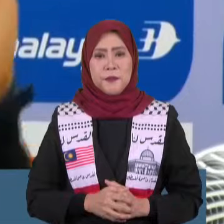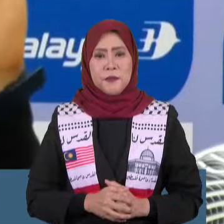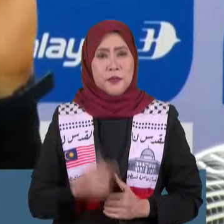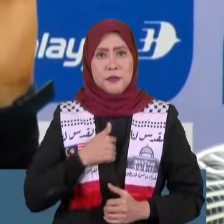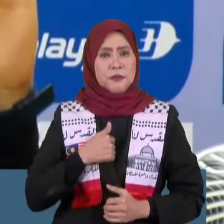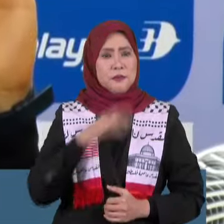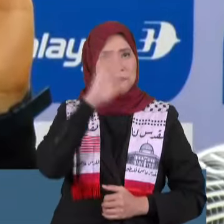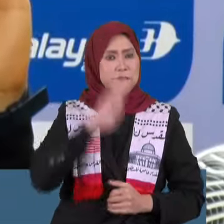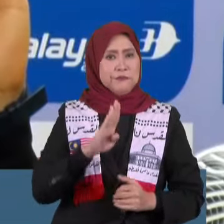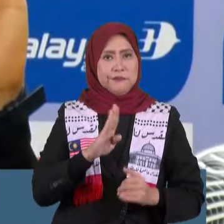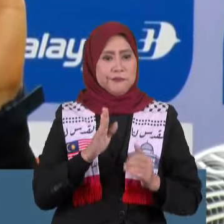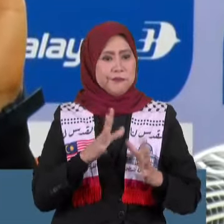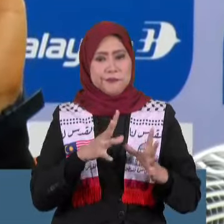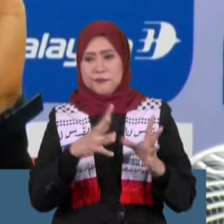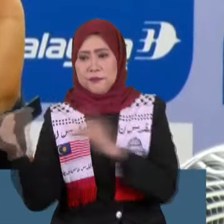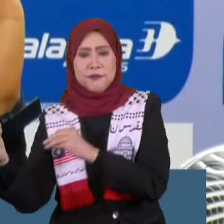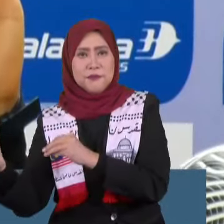force me to leave, I have to leave.